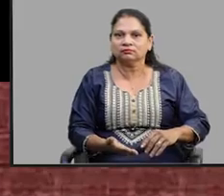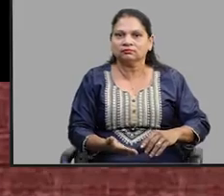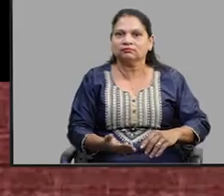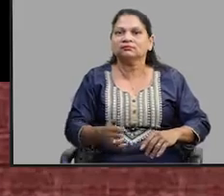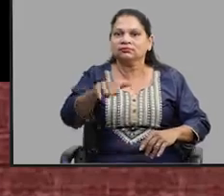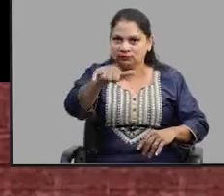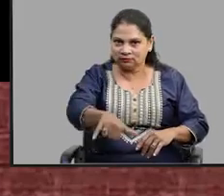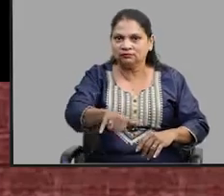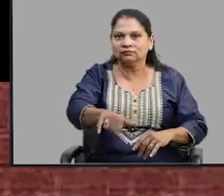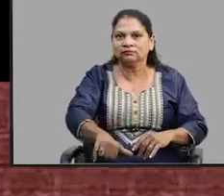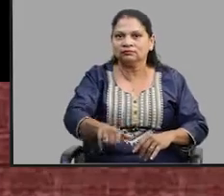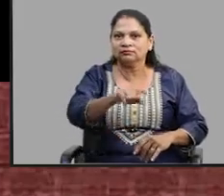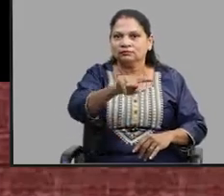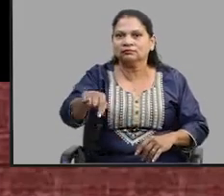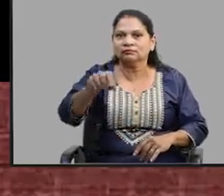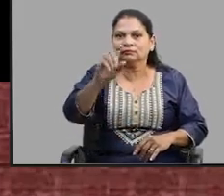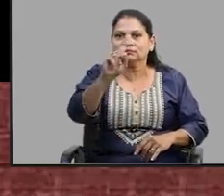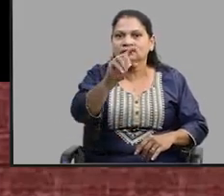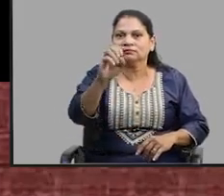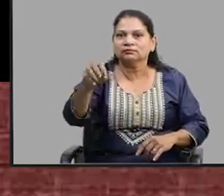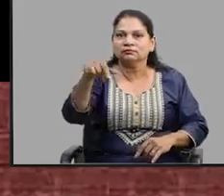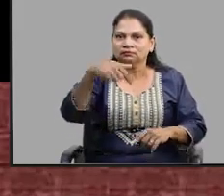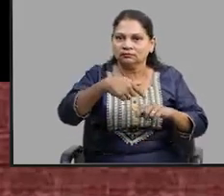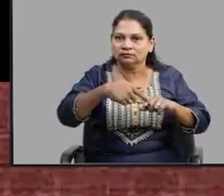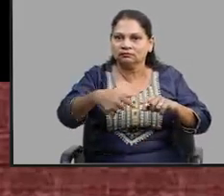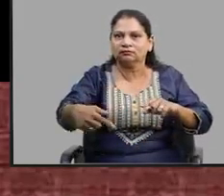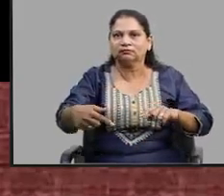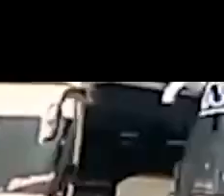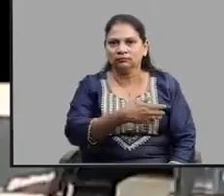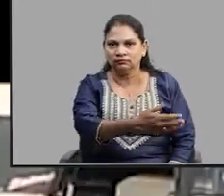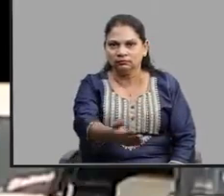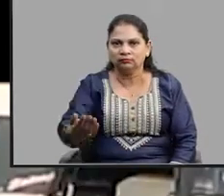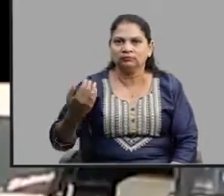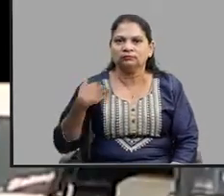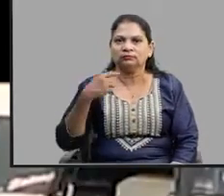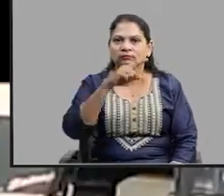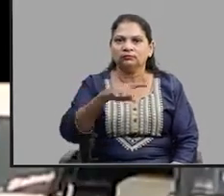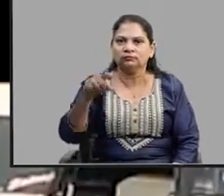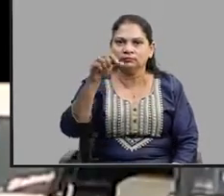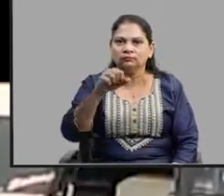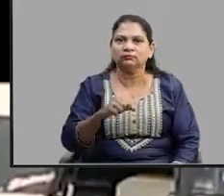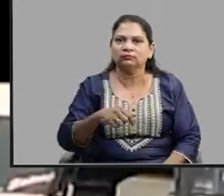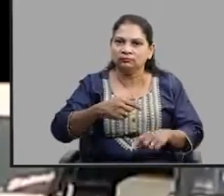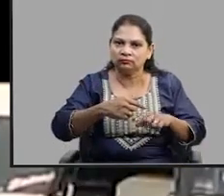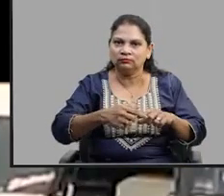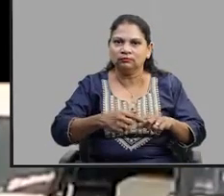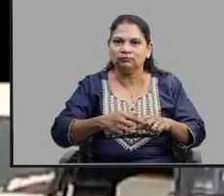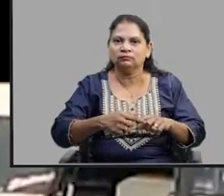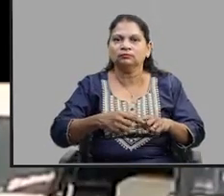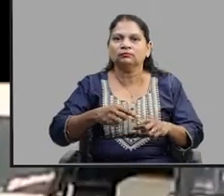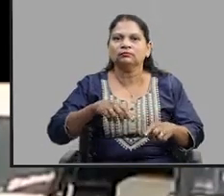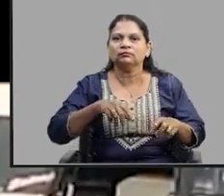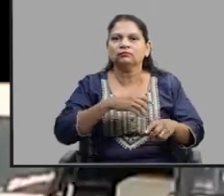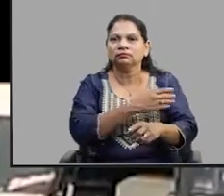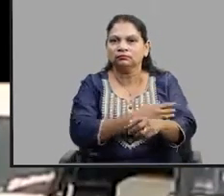होके। जी हाँ, 100% वोटिंग। क्या शत प्रतिशत मतदान? पर्सन्स